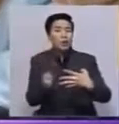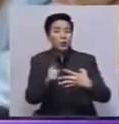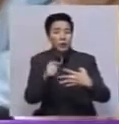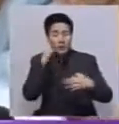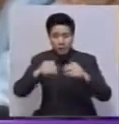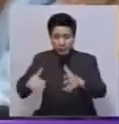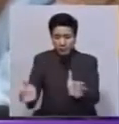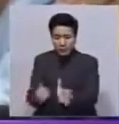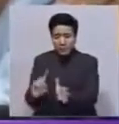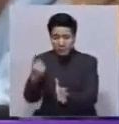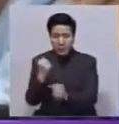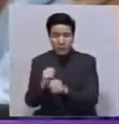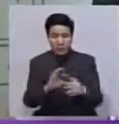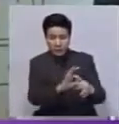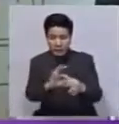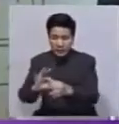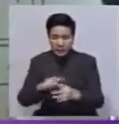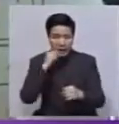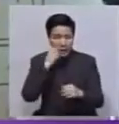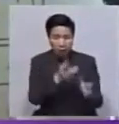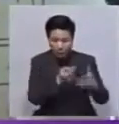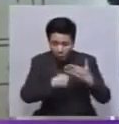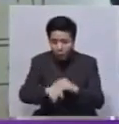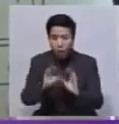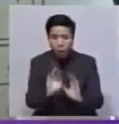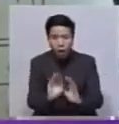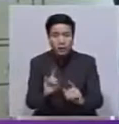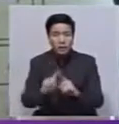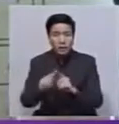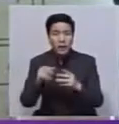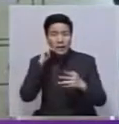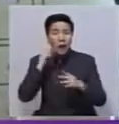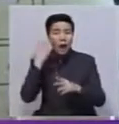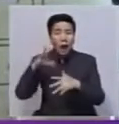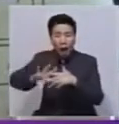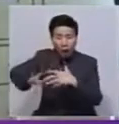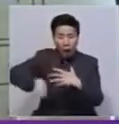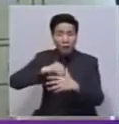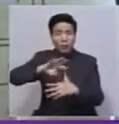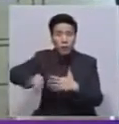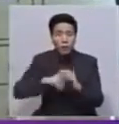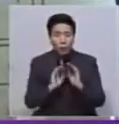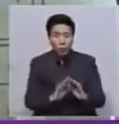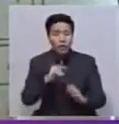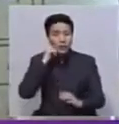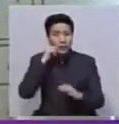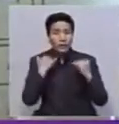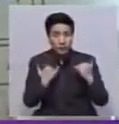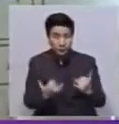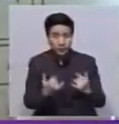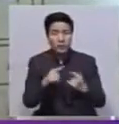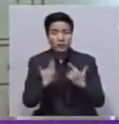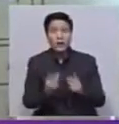ทำอ่างเก็บน้ำใหม่เชื่อมโยงแหล่งน้ำในเส้นทางกักเก็บน้ำต่างๆและการสูบน้ำจากอ่าวไทยมาเก็บไว้ในอ่างเก็บน้